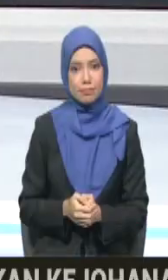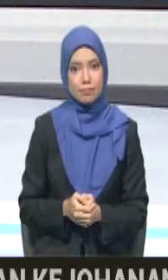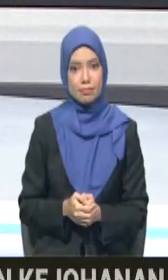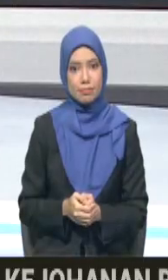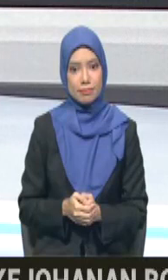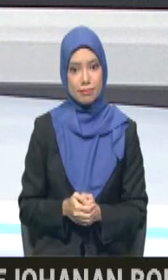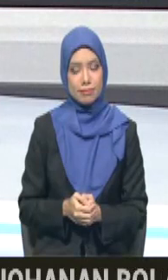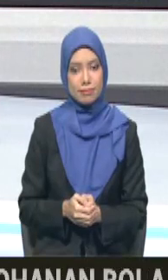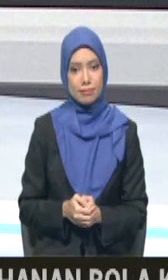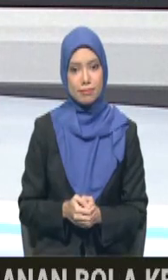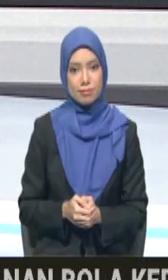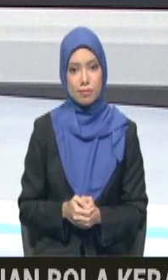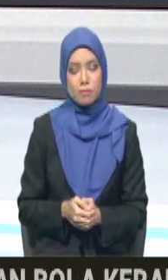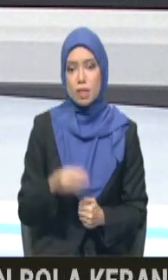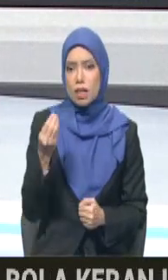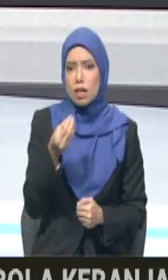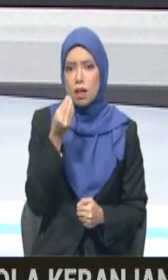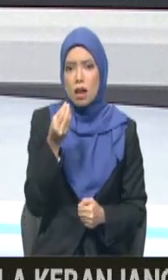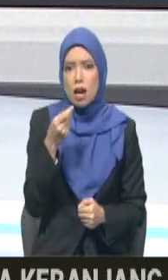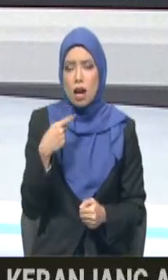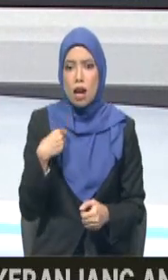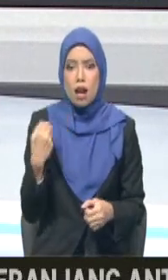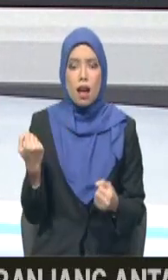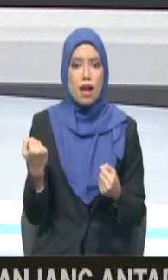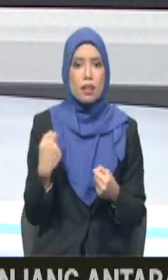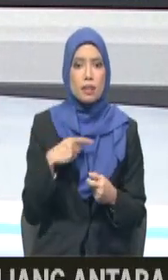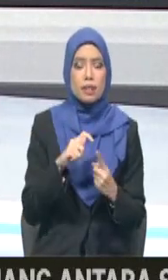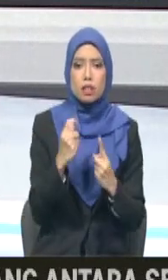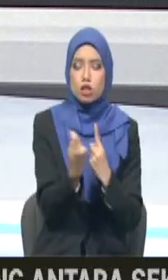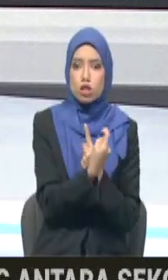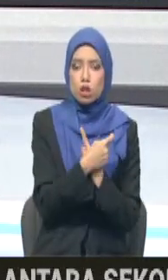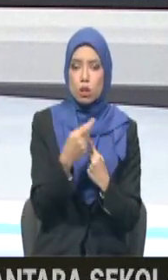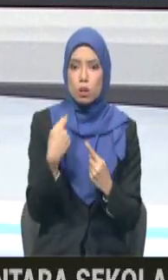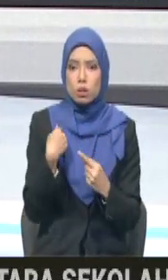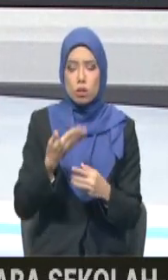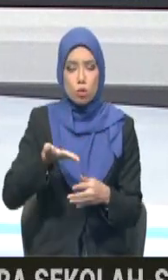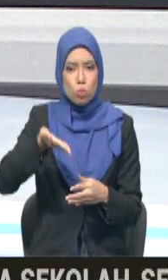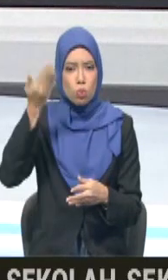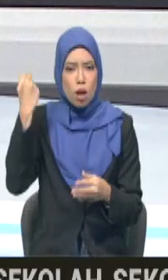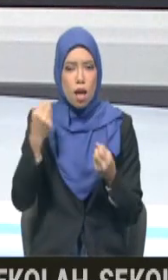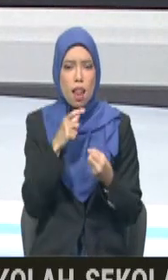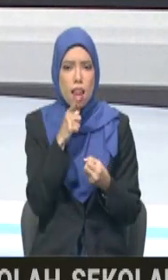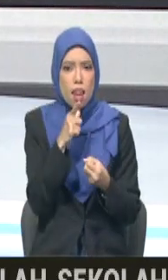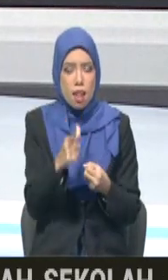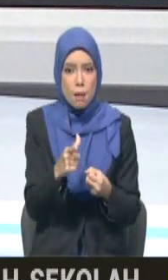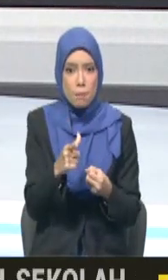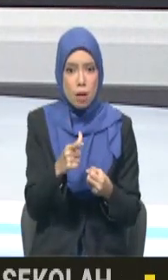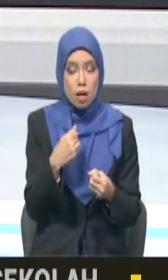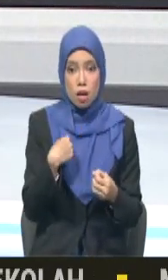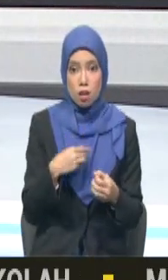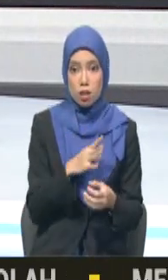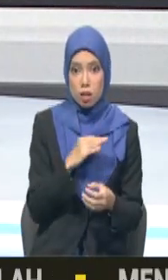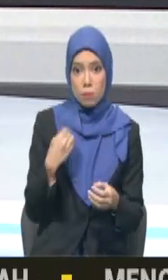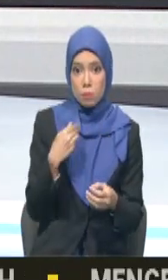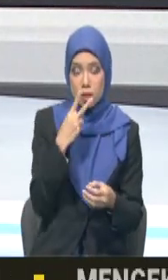jualan Makanan tradisi bukan sahaja juadah yang diwarisi sejak dahulu lagi malah mencerminkan